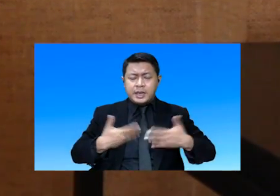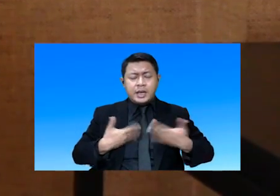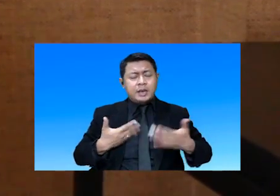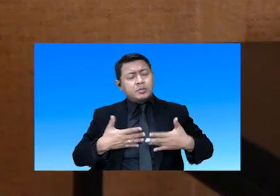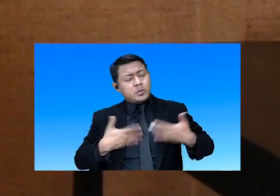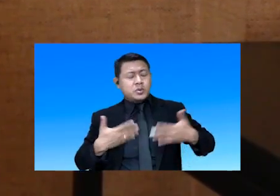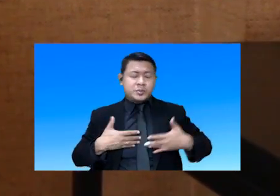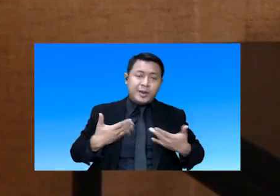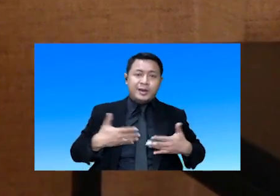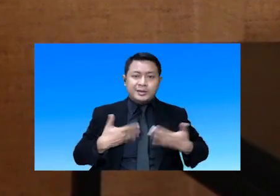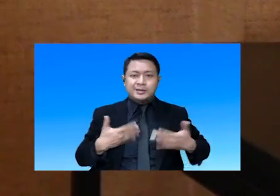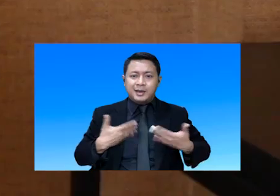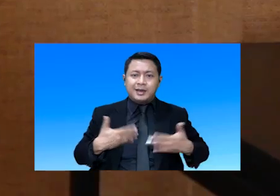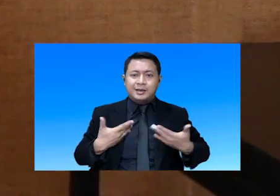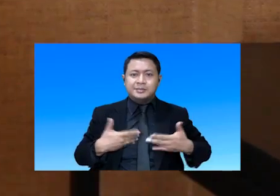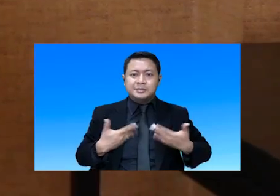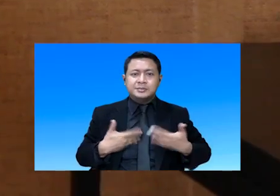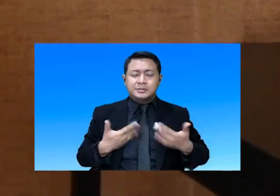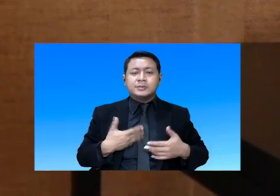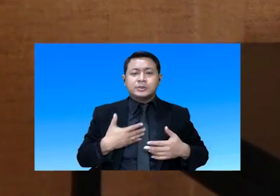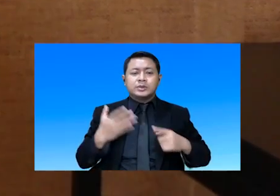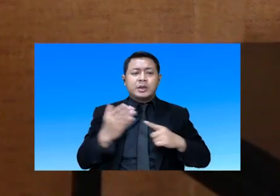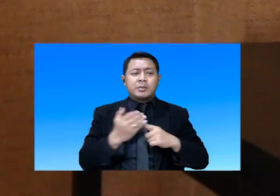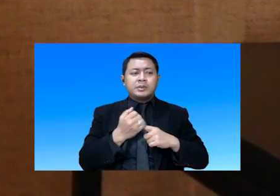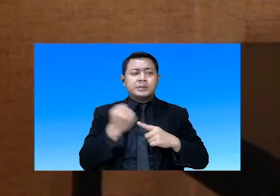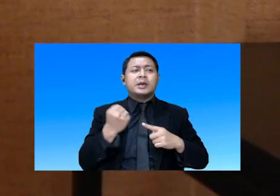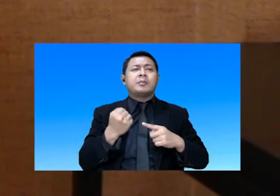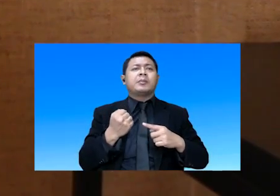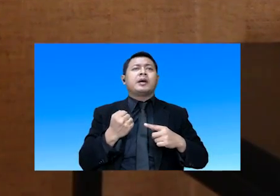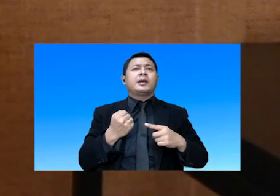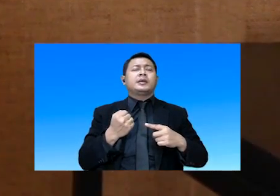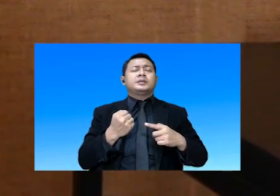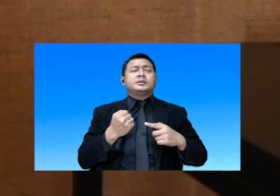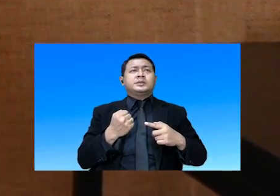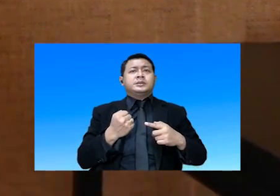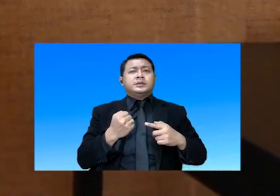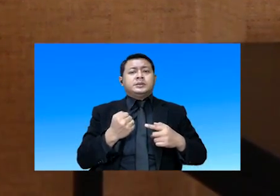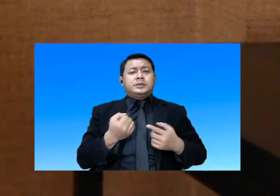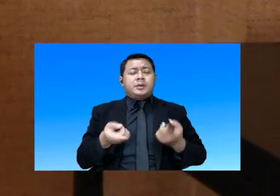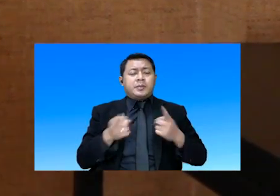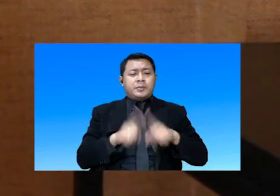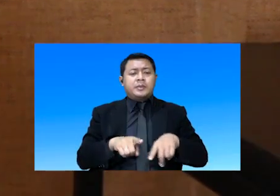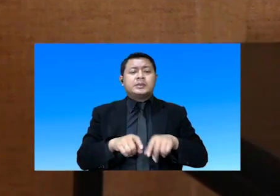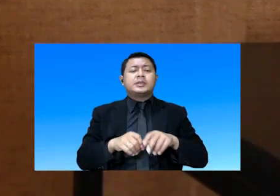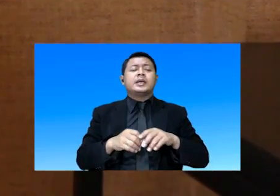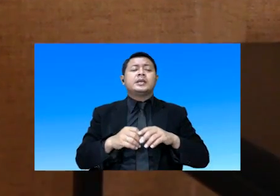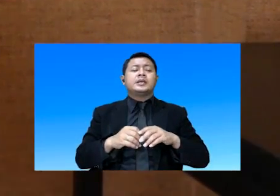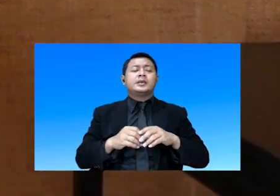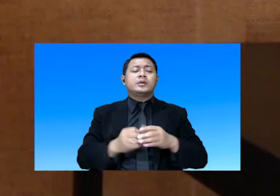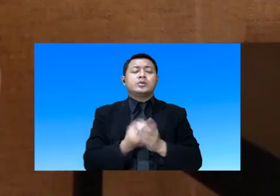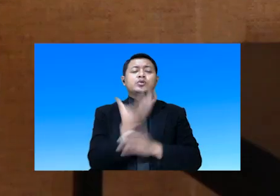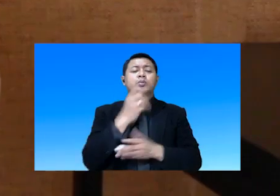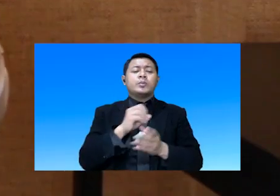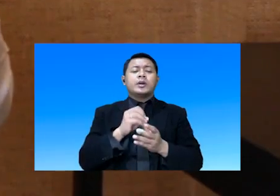kita sudah mencapai apa yang kita inginkan dalam hidup ini, yaitu menjadi pengacara Tuhan yang bisa selamat.